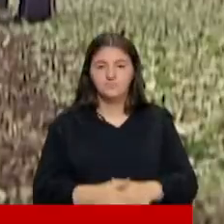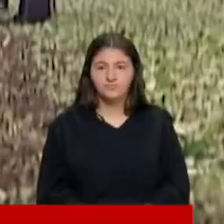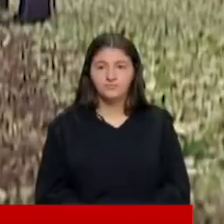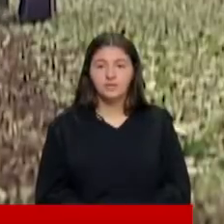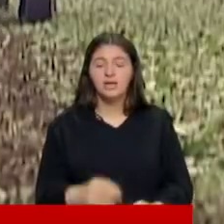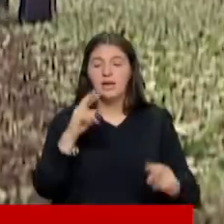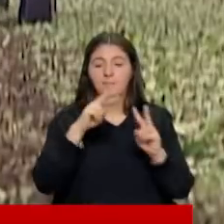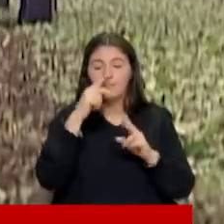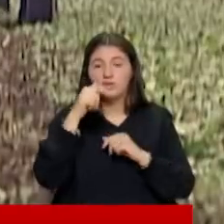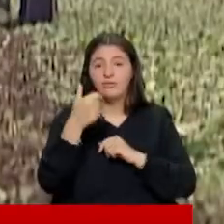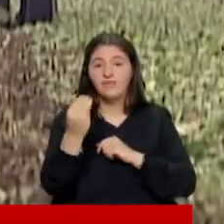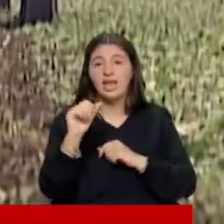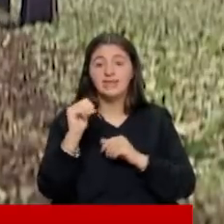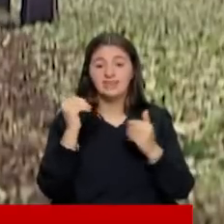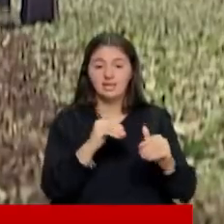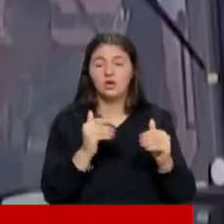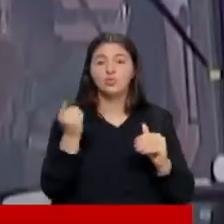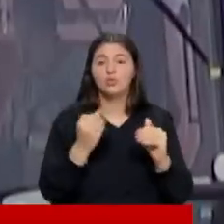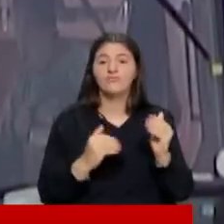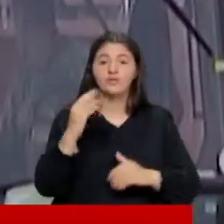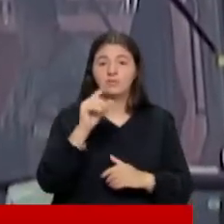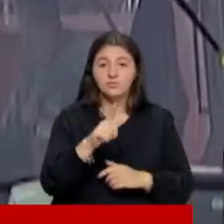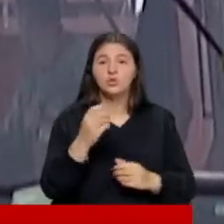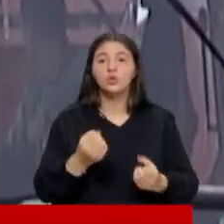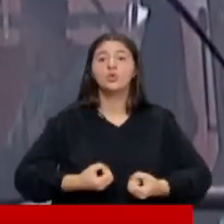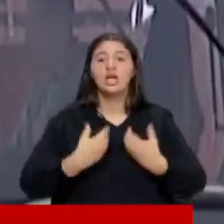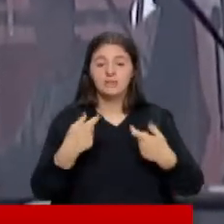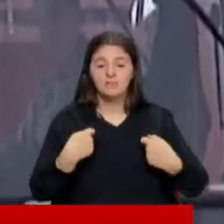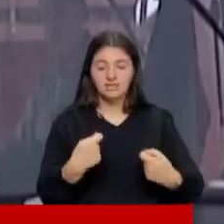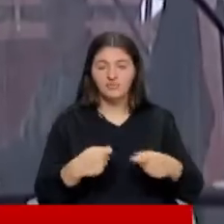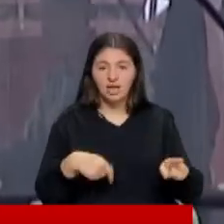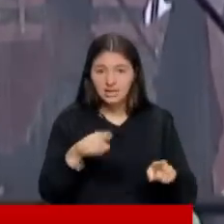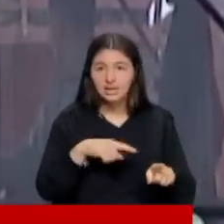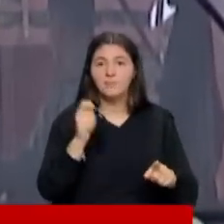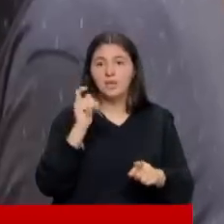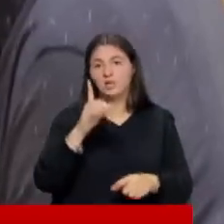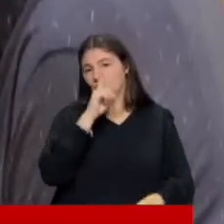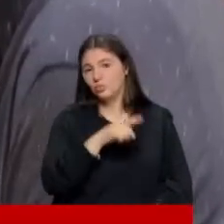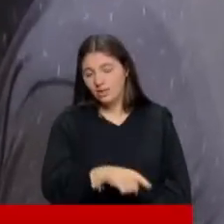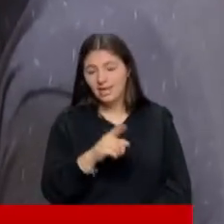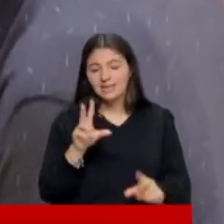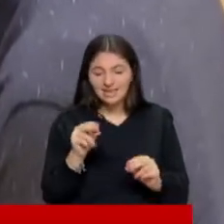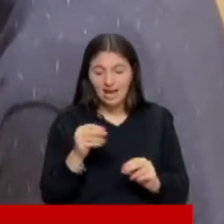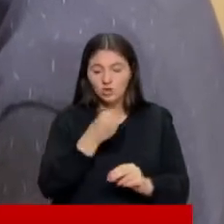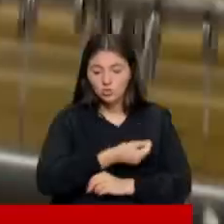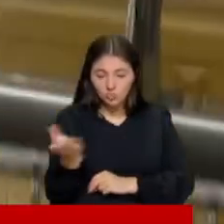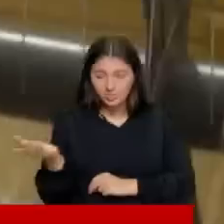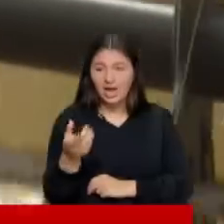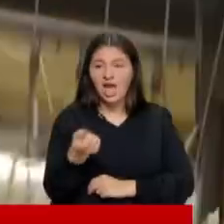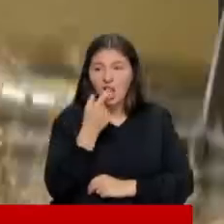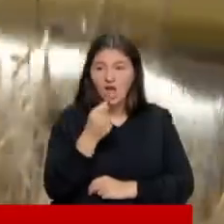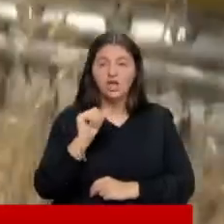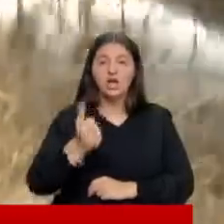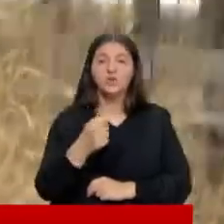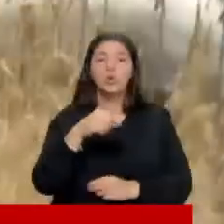Mazota verilen destek oranı artırılmalıdır üretici girdi fiyatlarının pahalılığı nedeniyle yeterince gübre ilaç